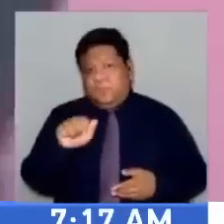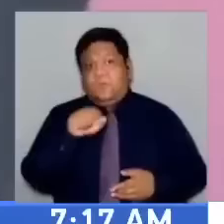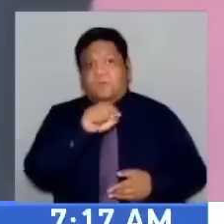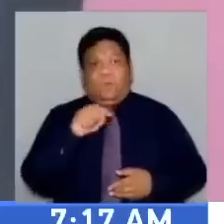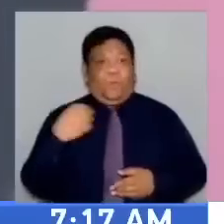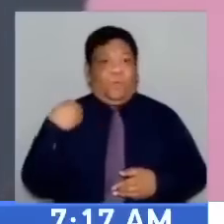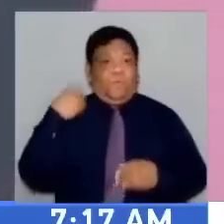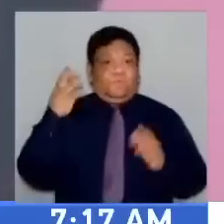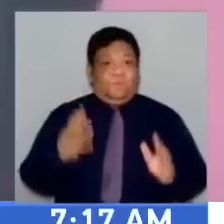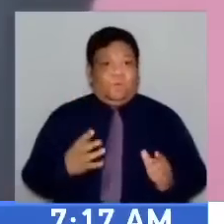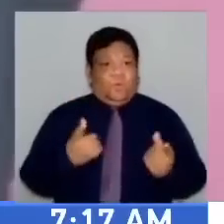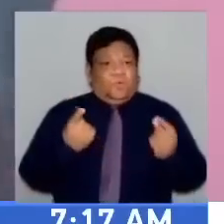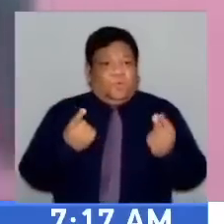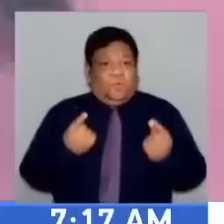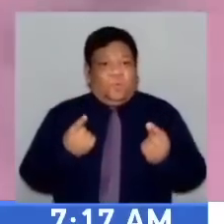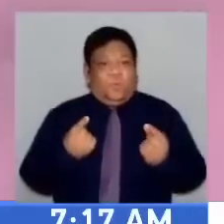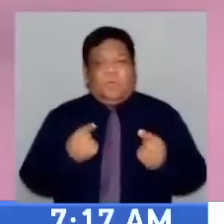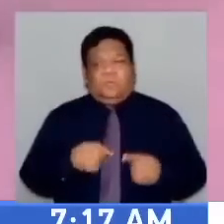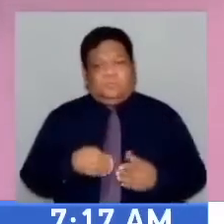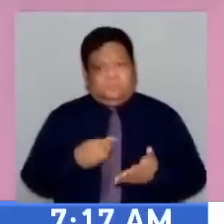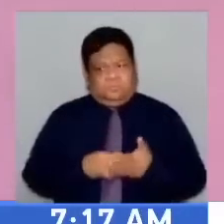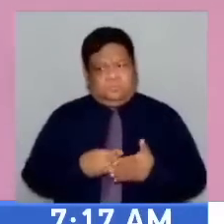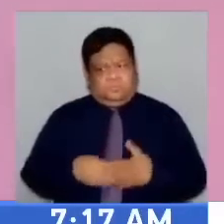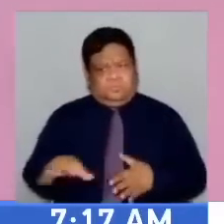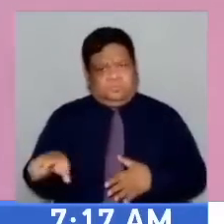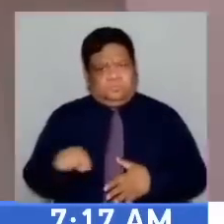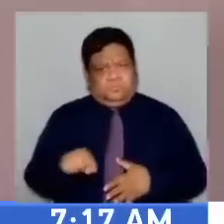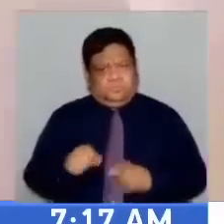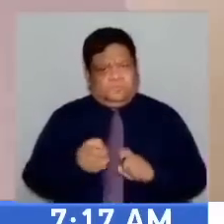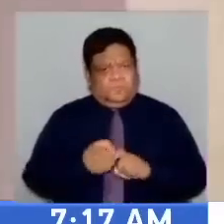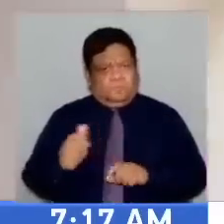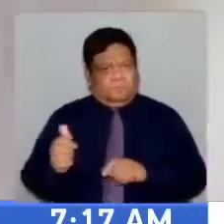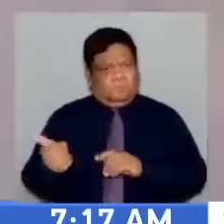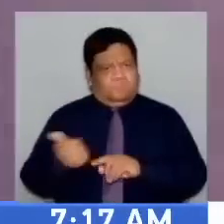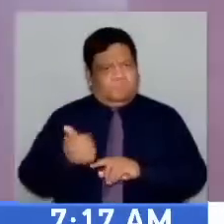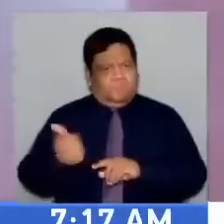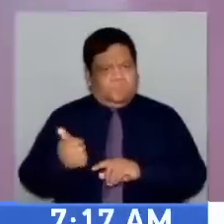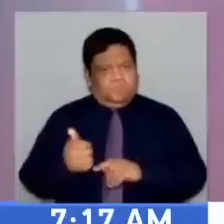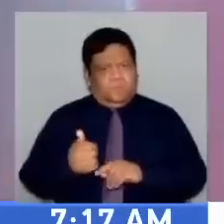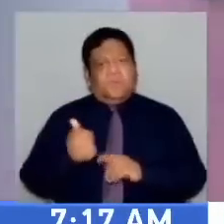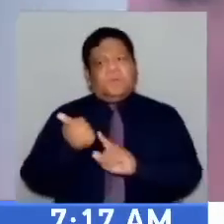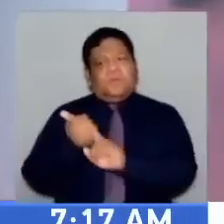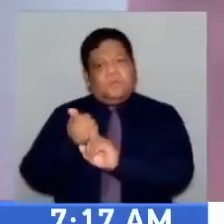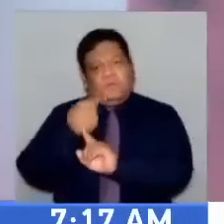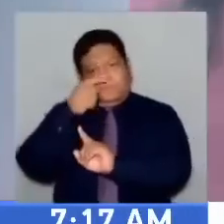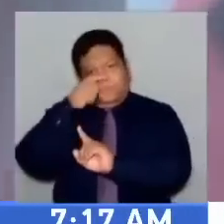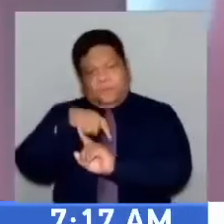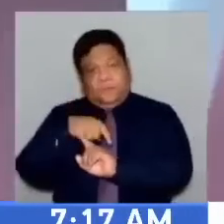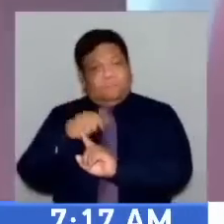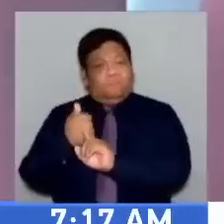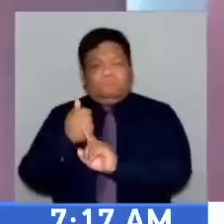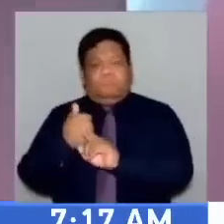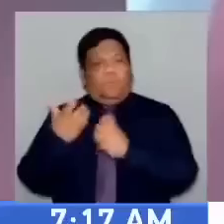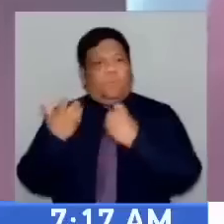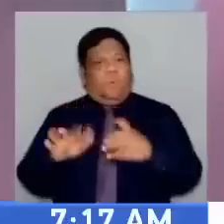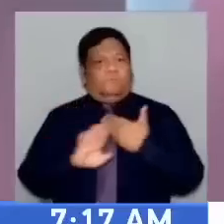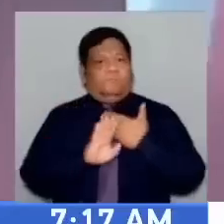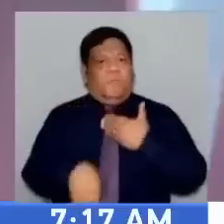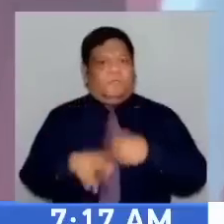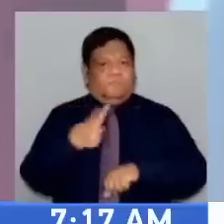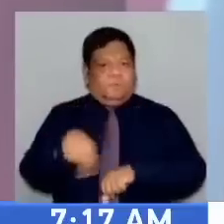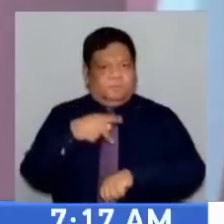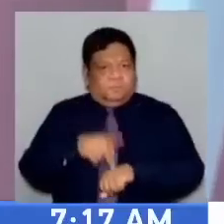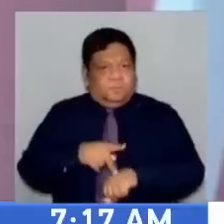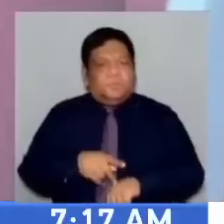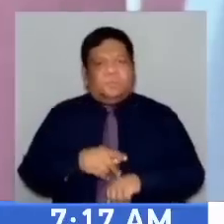umano ng pera sa isang pasaherong Thai. Ibinahagi ng biktima na ayaw na niyang bumalik sa Pilipinas nang mag-isa dahil sa